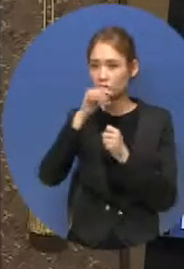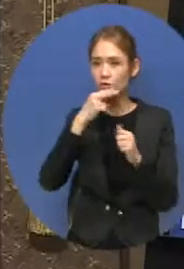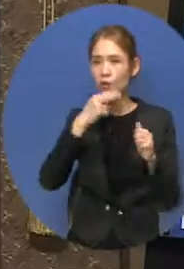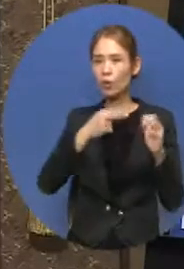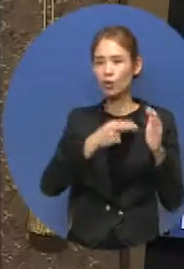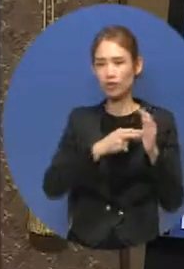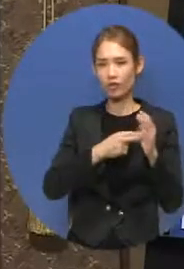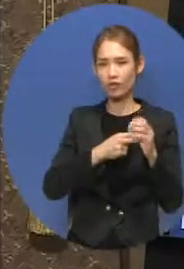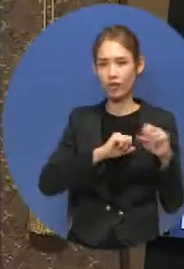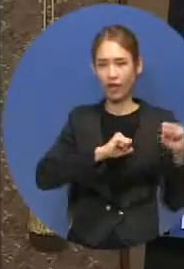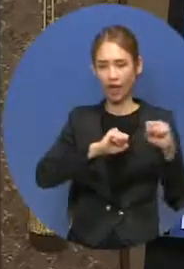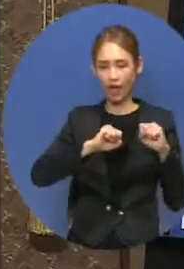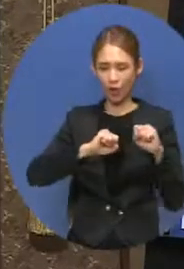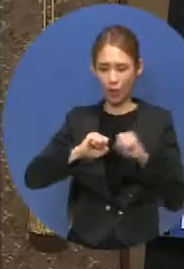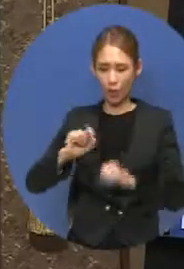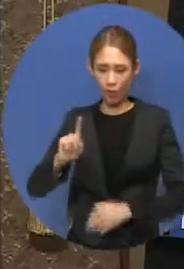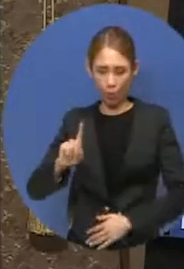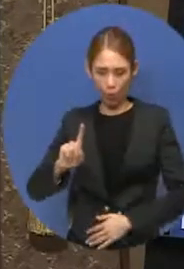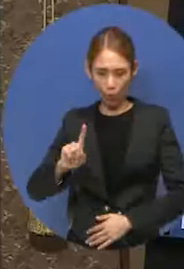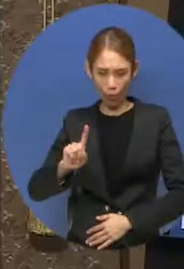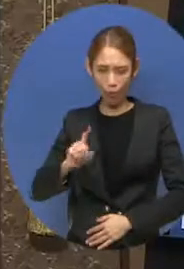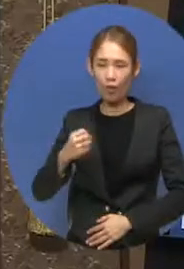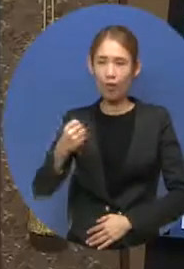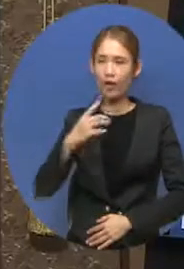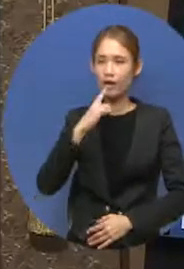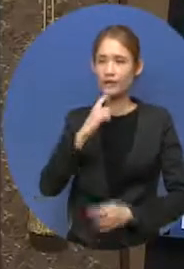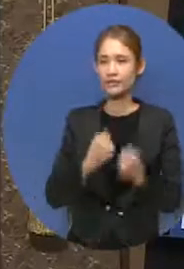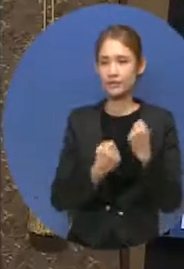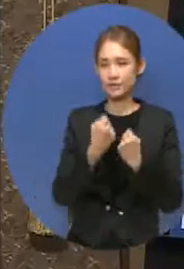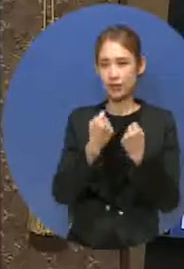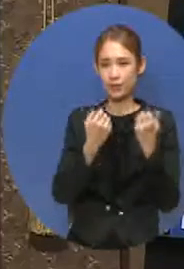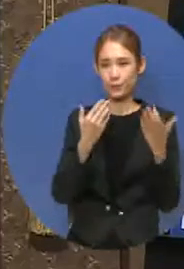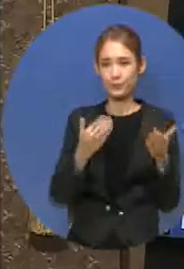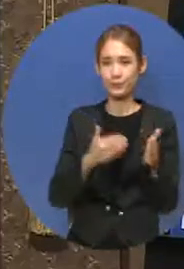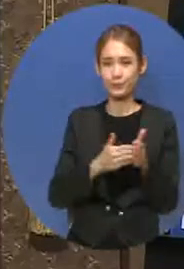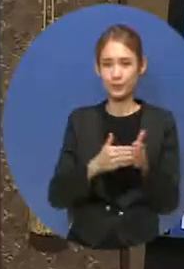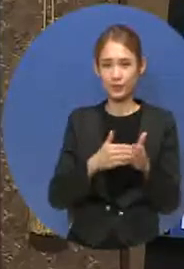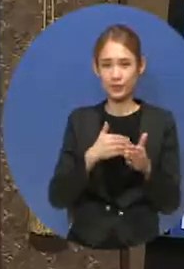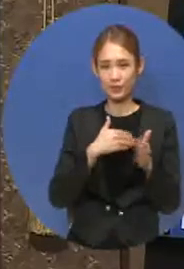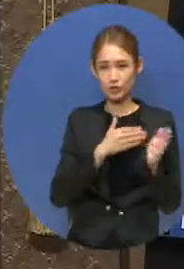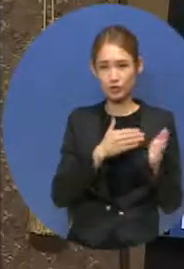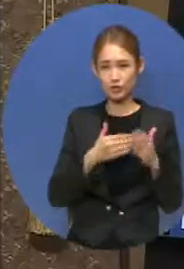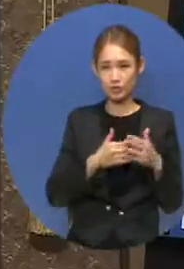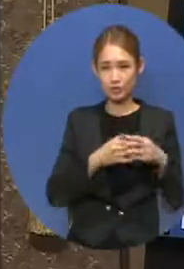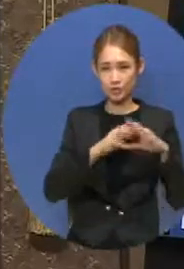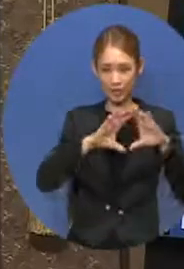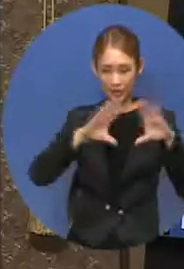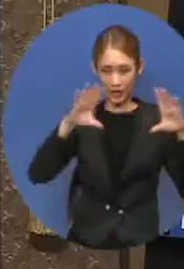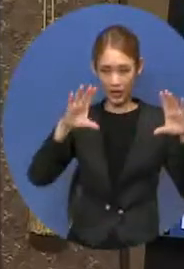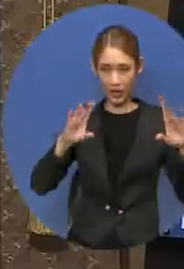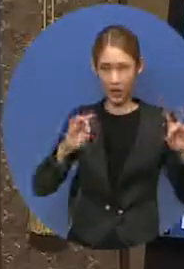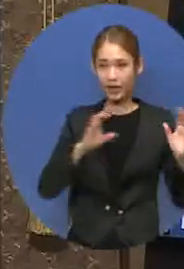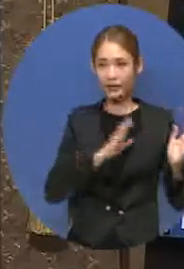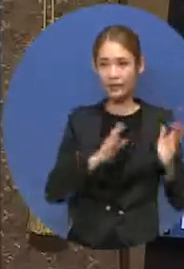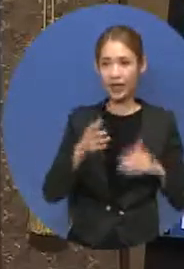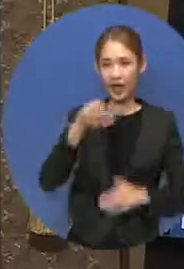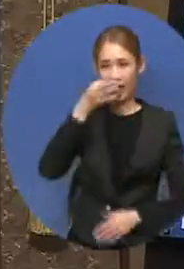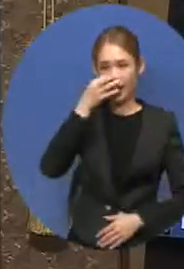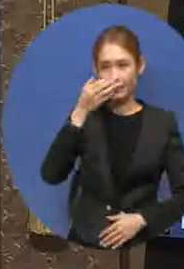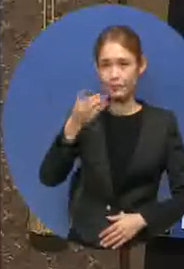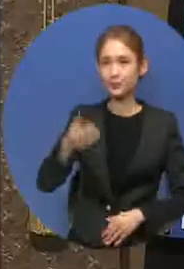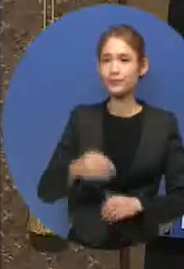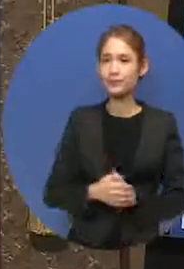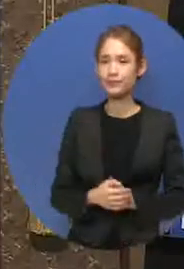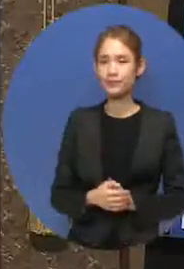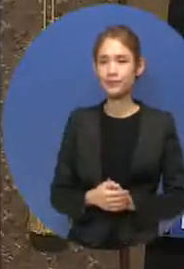도전적 행동이 뭔지에 대해서 먼저 좀 설명을 드리는 게 좋을 것 같습니다. 제가 준비한 차트를 보면서 말씀을 나누면